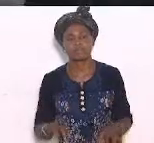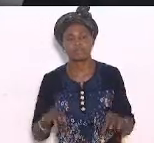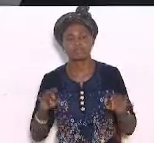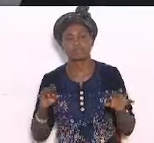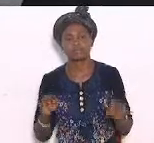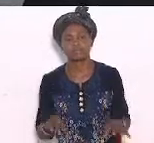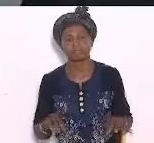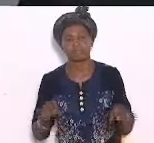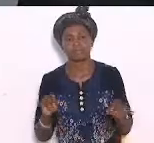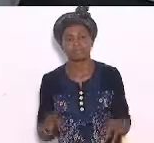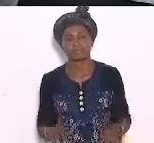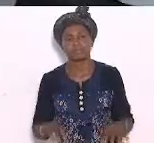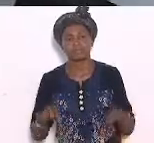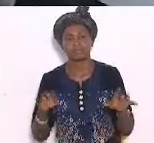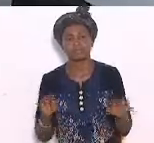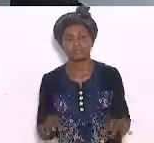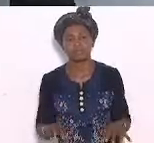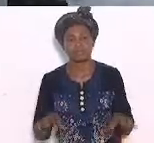M